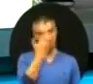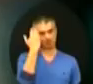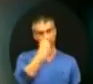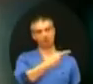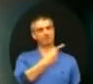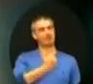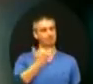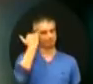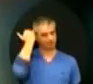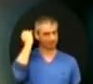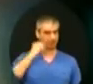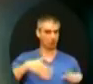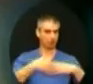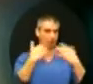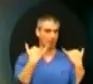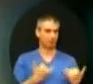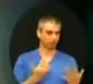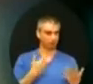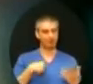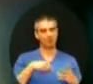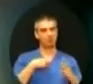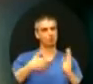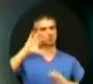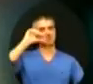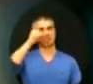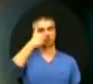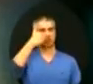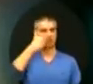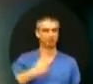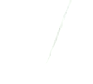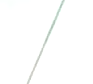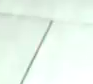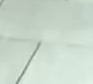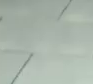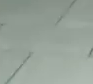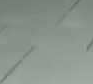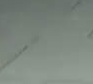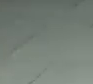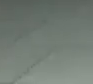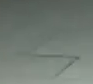לשעבר מזכיר שלום עכשיו. אנחנו לקריאה הראשונה.